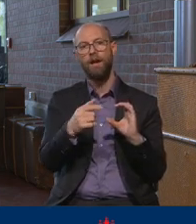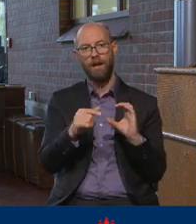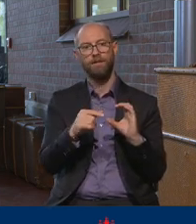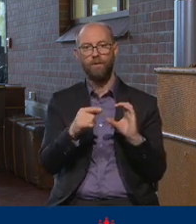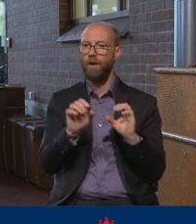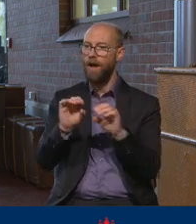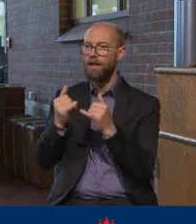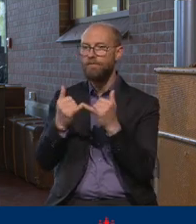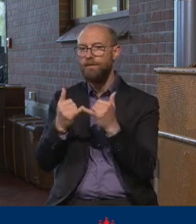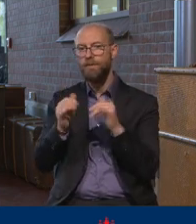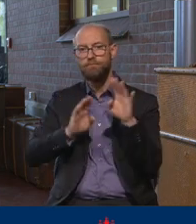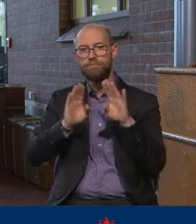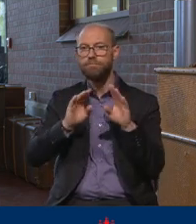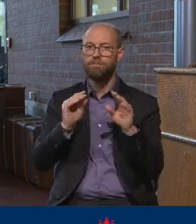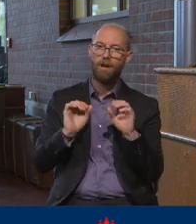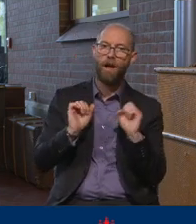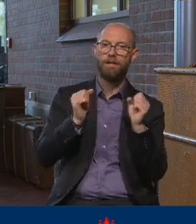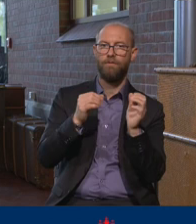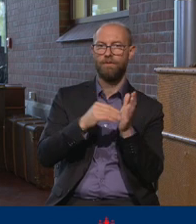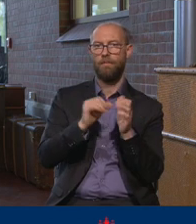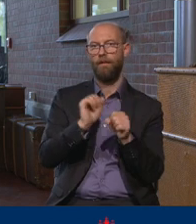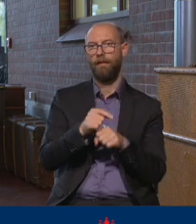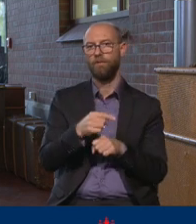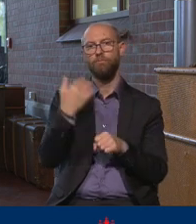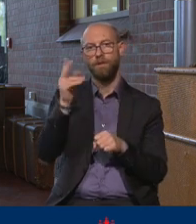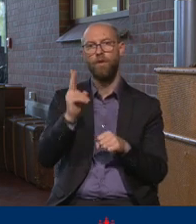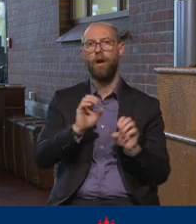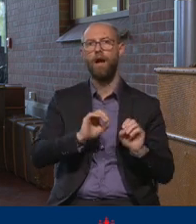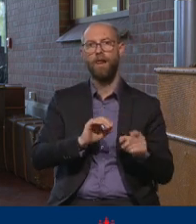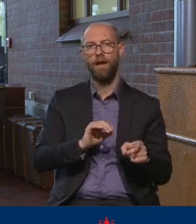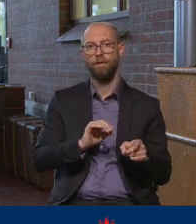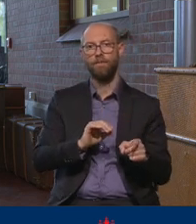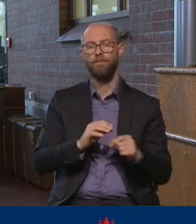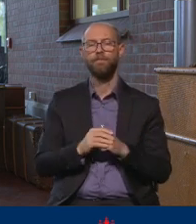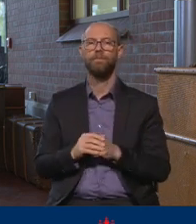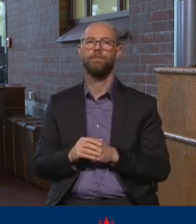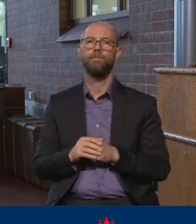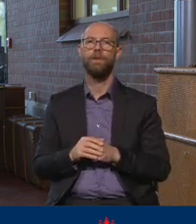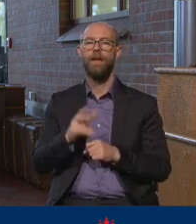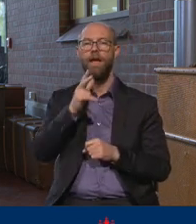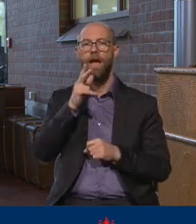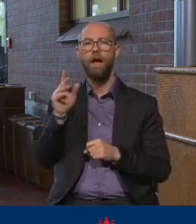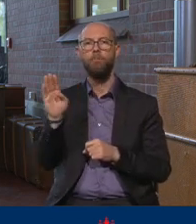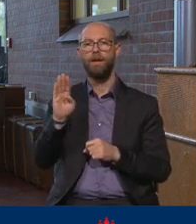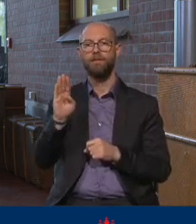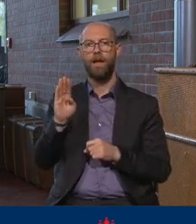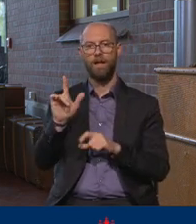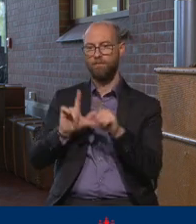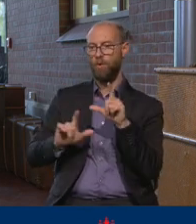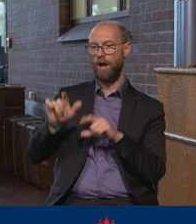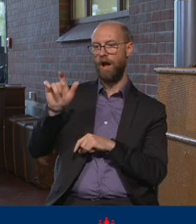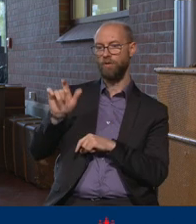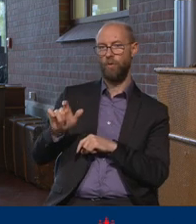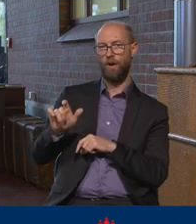erläutert wie das funktioniert ihre fragen und kommentare an dem moderator dann wirksam werden so